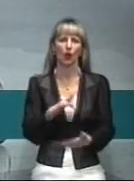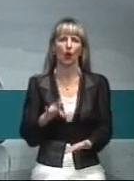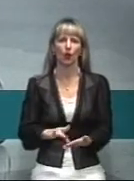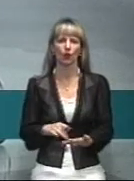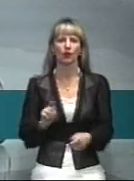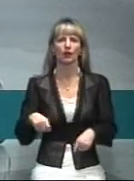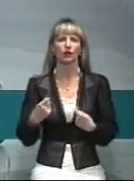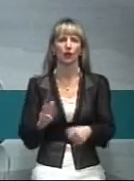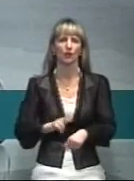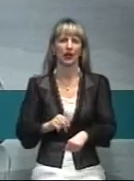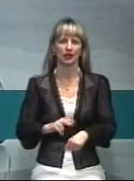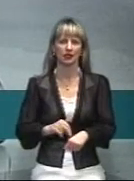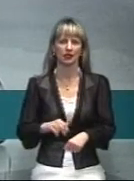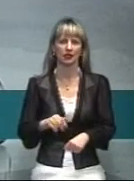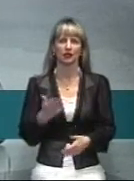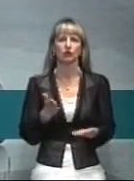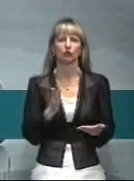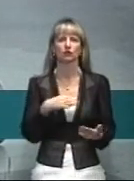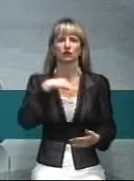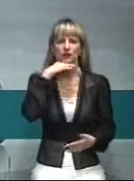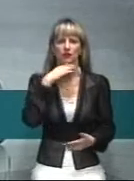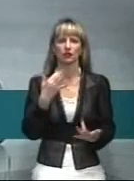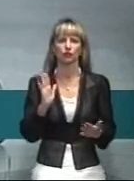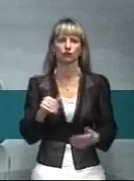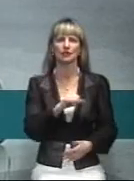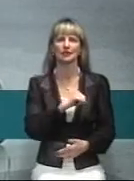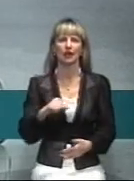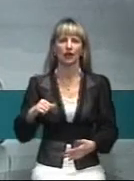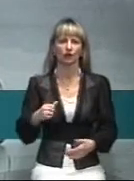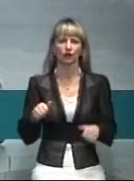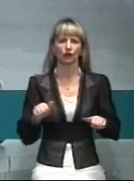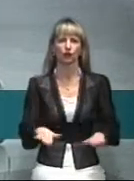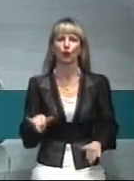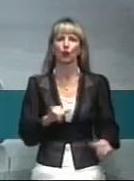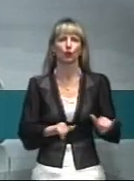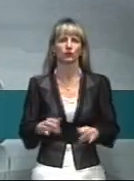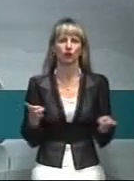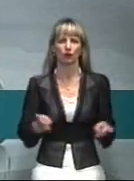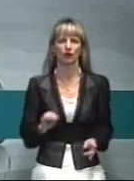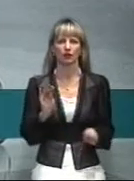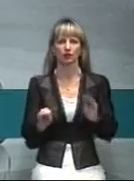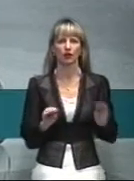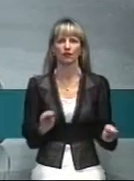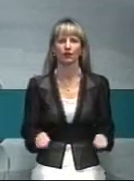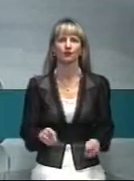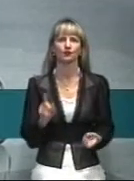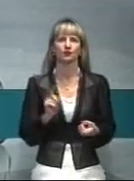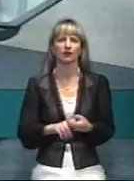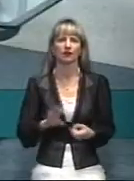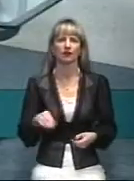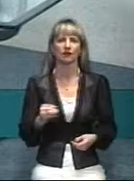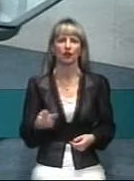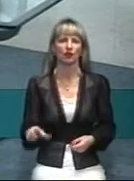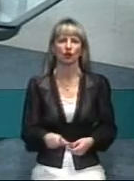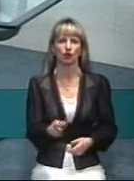патрульної поліції. Якщо їх буде достатня кількість, ми будемо вже самі вирішувати, куди їх необхідно розміщувати, залежно від